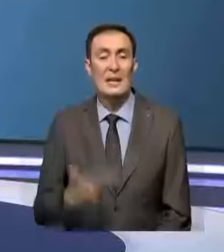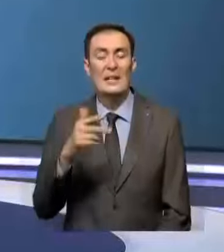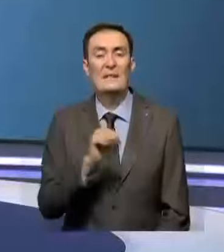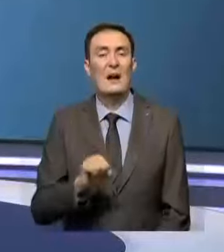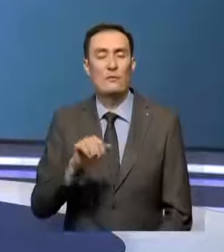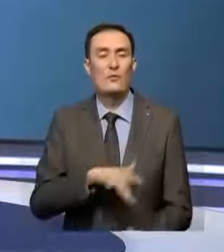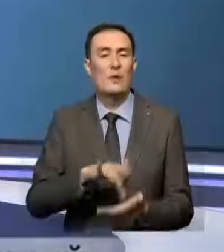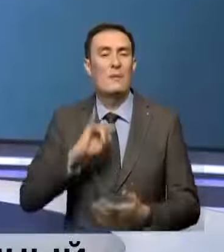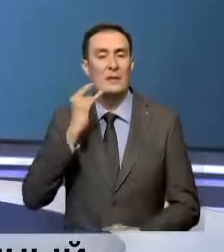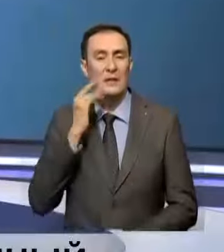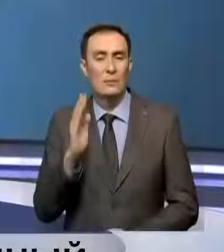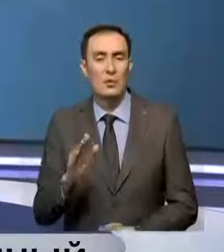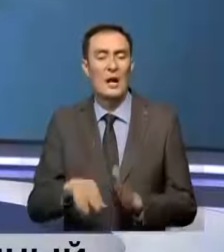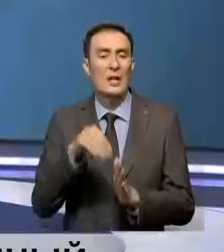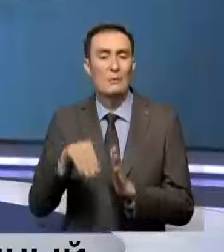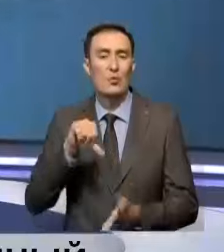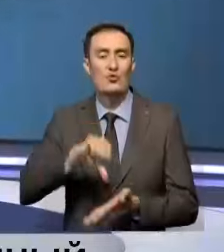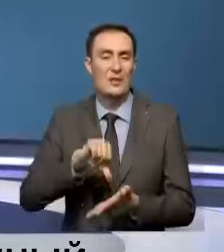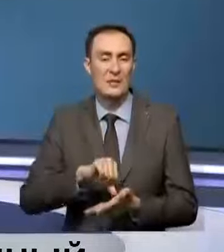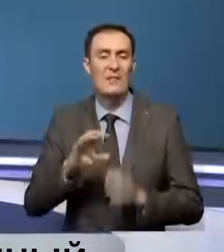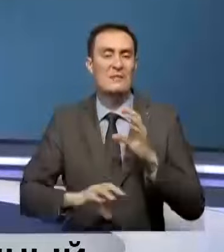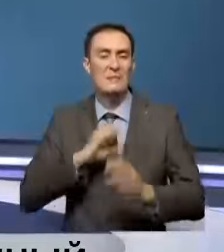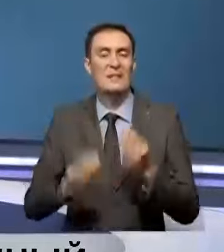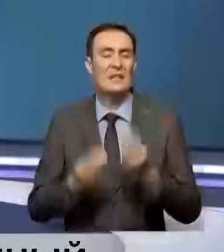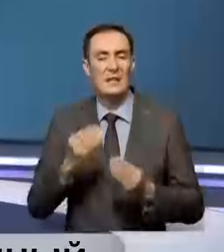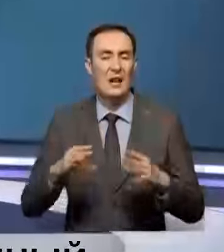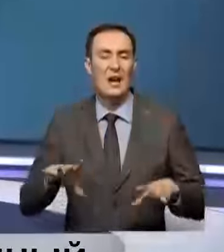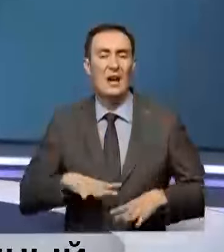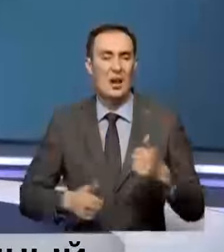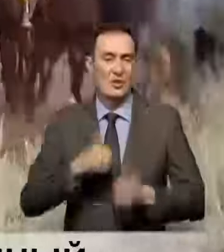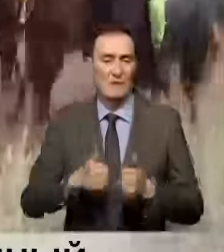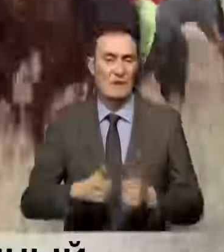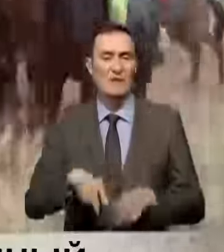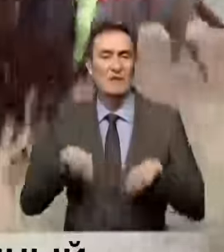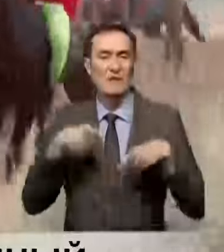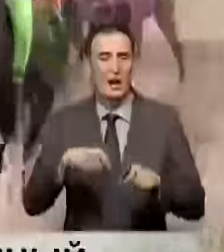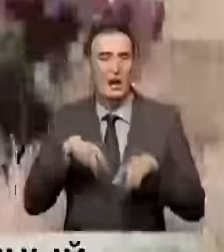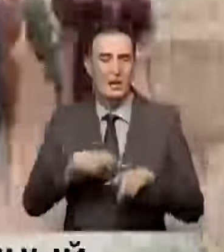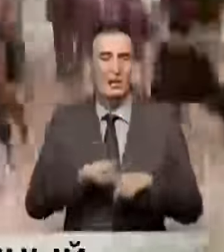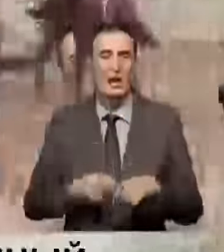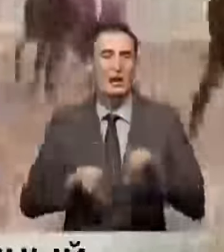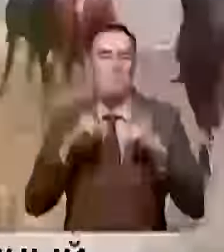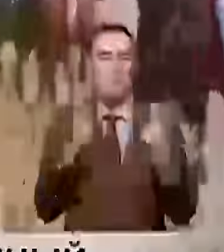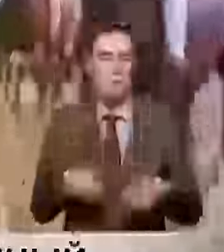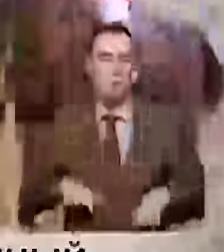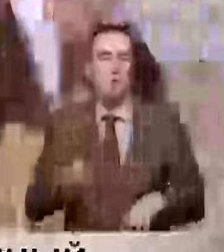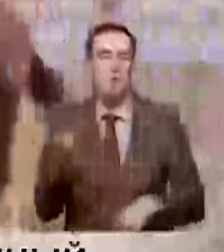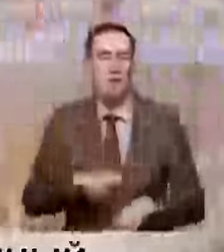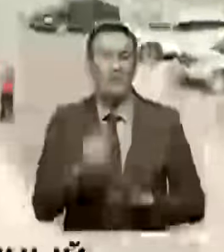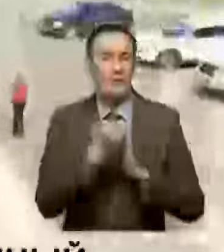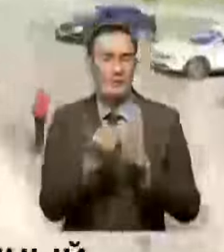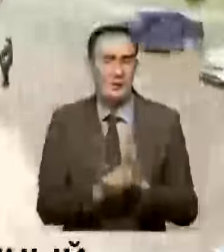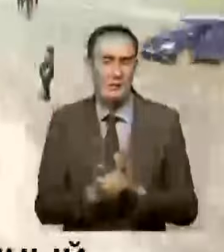3 августа в Павлодаре пройдет отбор участников на Всемирные игры кочевников. Скачки пройдут на ипподроме сразу по 4